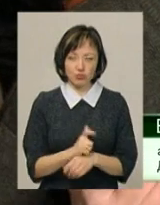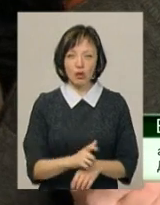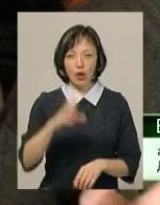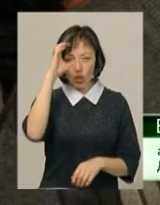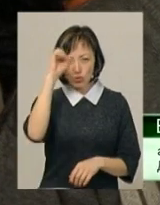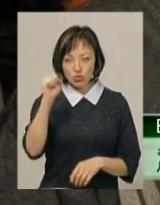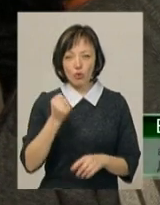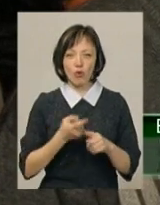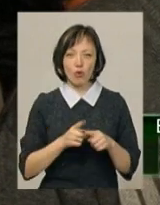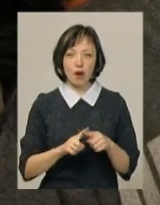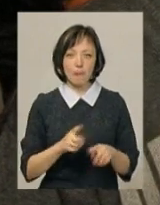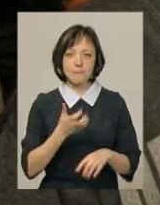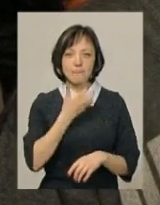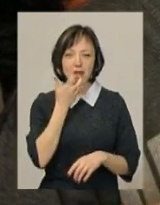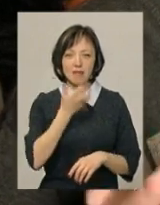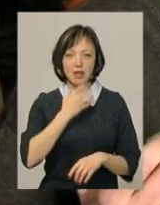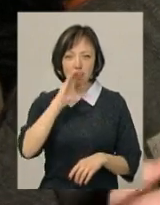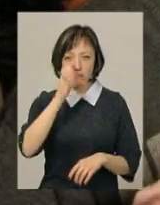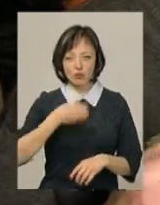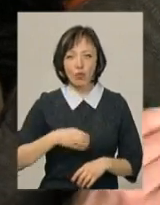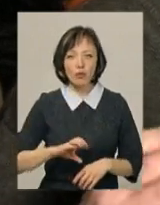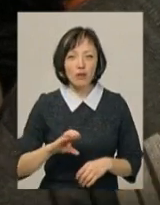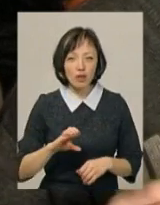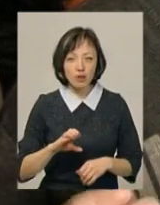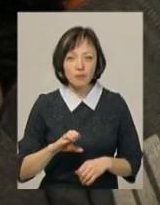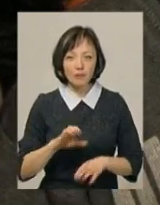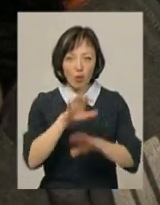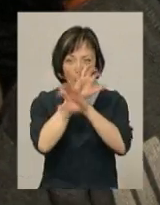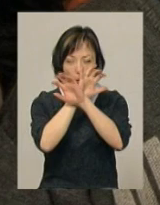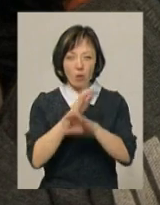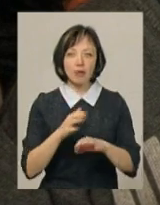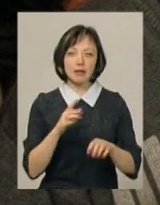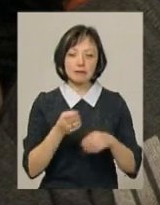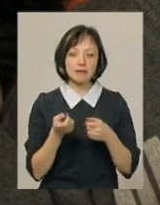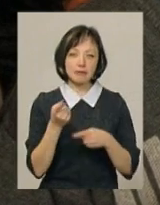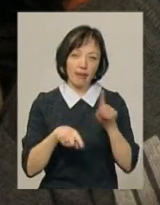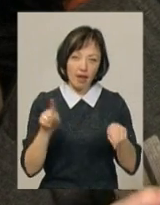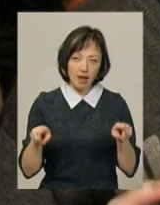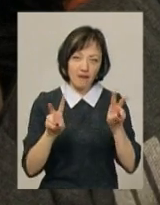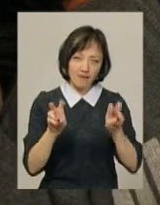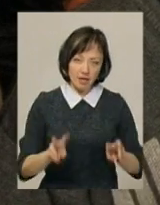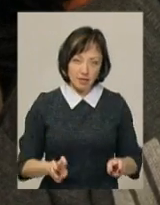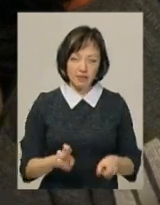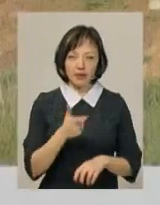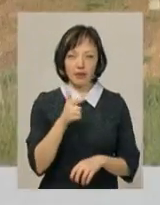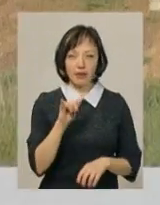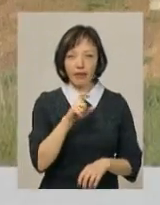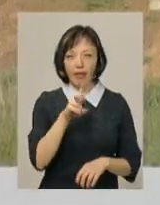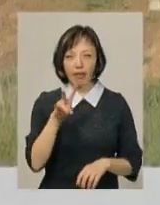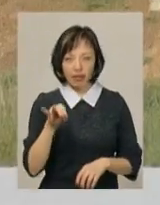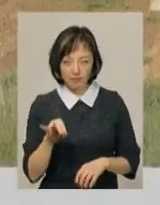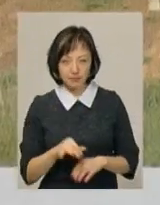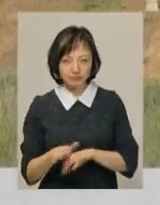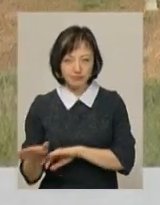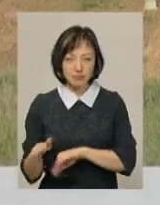носороги, південні слони, олені деяких видів, гієни. Тим часом